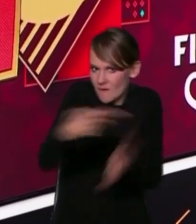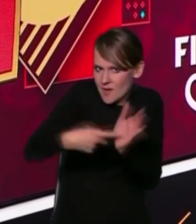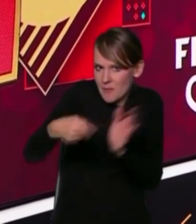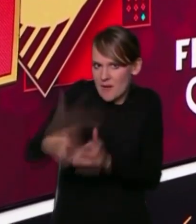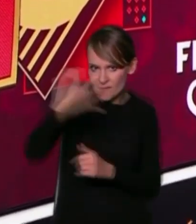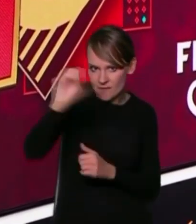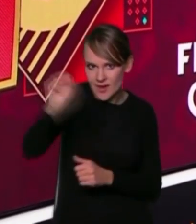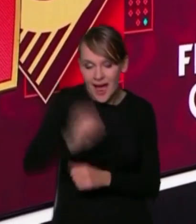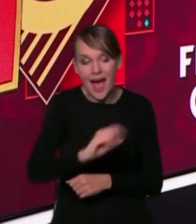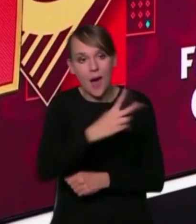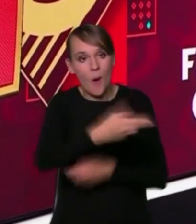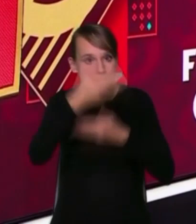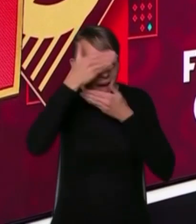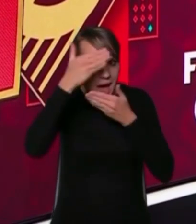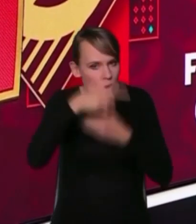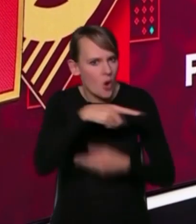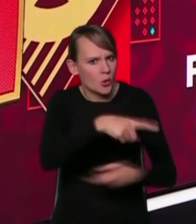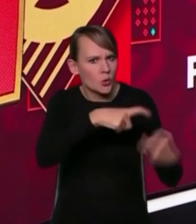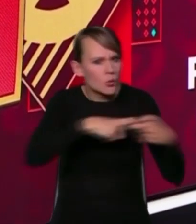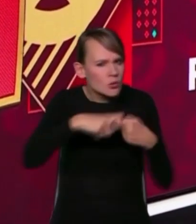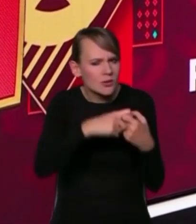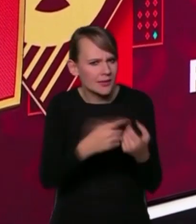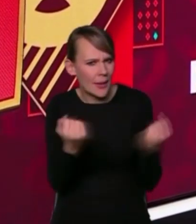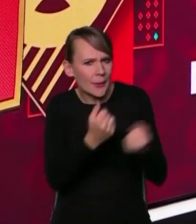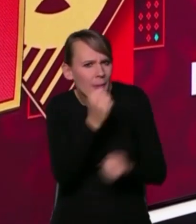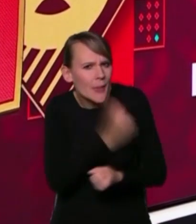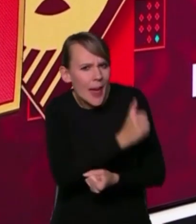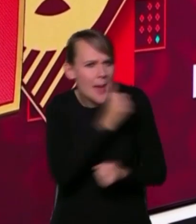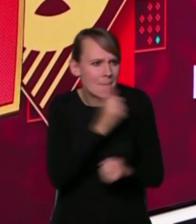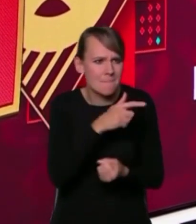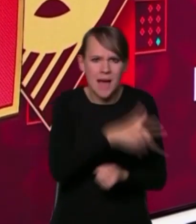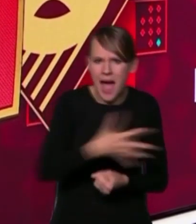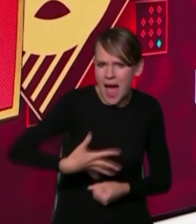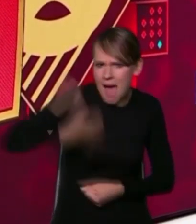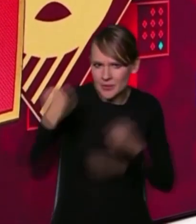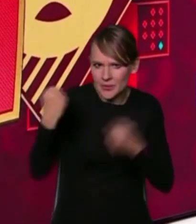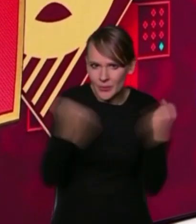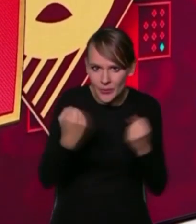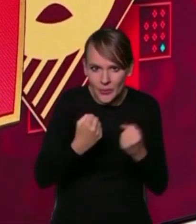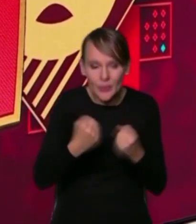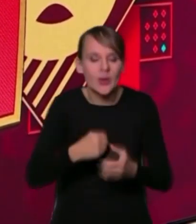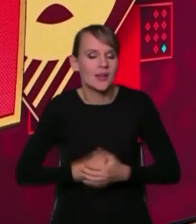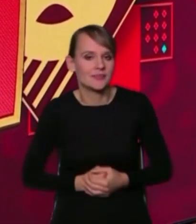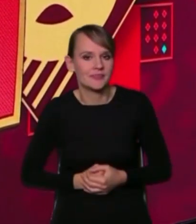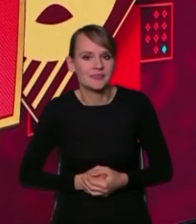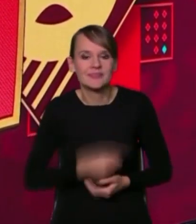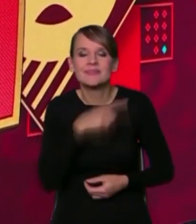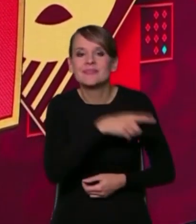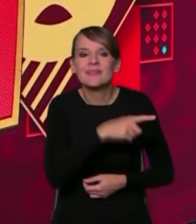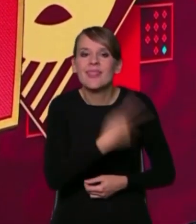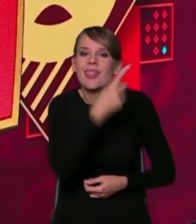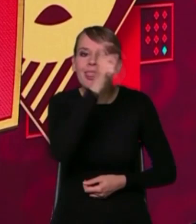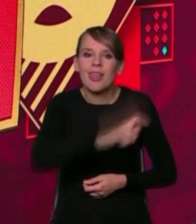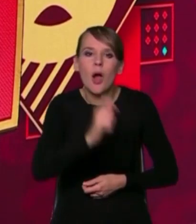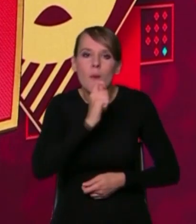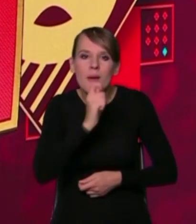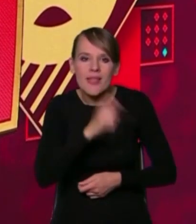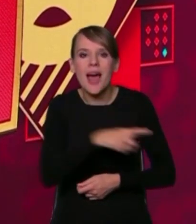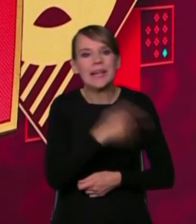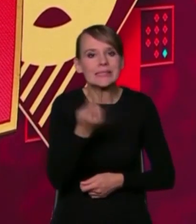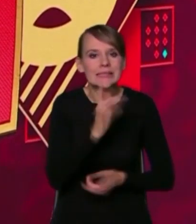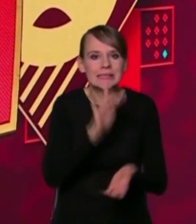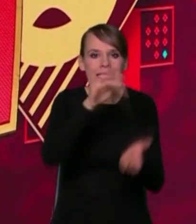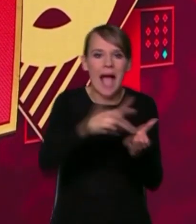biegunie jest Maroko tajemnicza drużyna o olbrzymich aspiracjach nasz ekspert i komentator Janusz Michalik wybrał do kawiarni w centrum